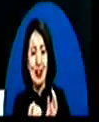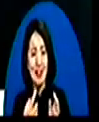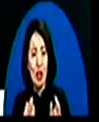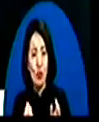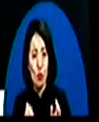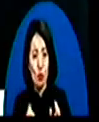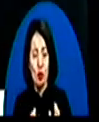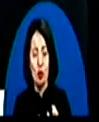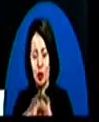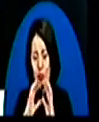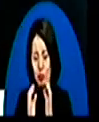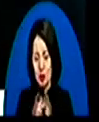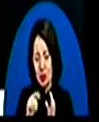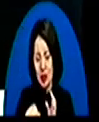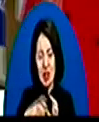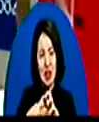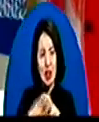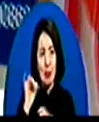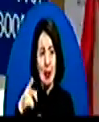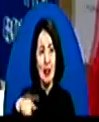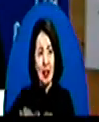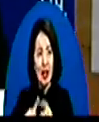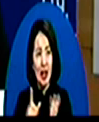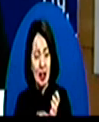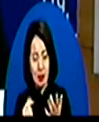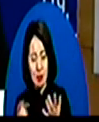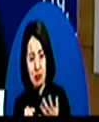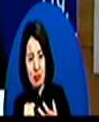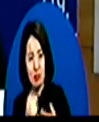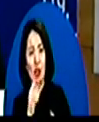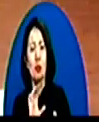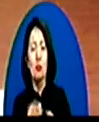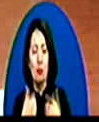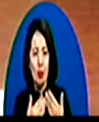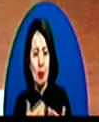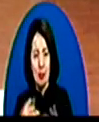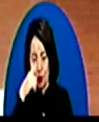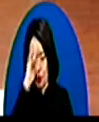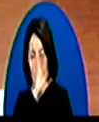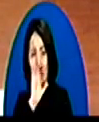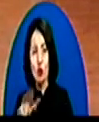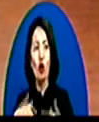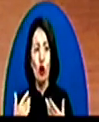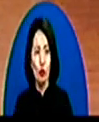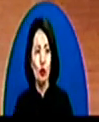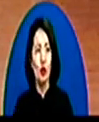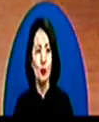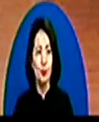Цаашдаа ч Дэлхийн банкнаас нэн шаардлагатай тоног төхөөрөмжүүдийг эрүүл мэндийн байгууллагуудад нийлүүлэх юм аа.